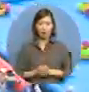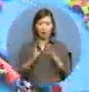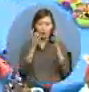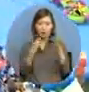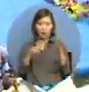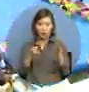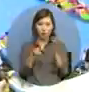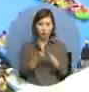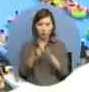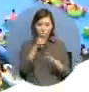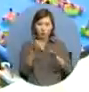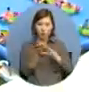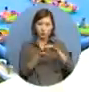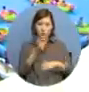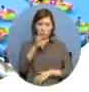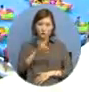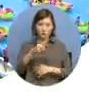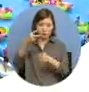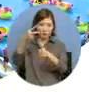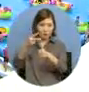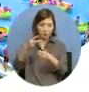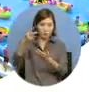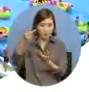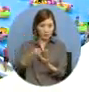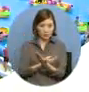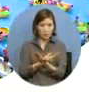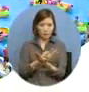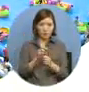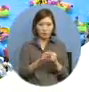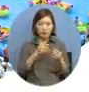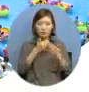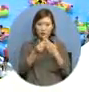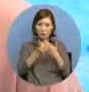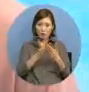풀장과 미끄럼틀, 그리고 다양한 체험 부스가 마련됐습니다.